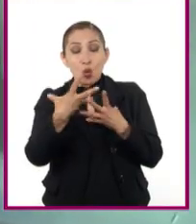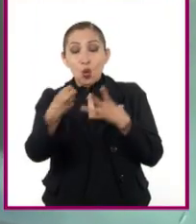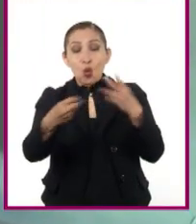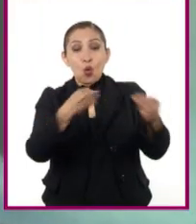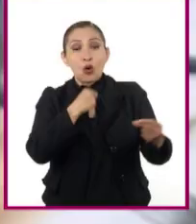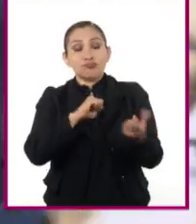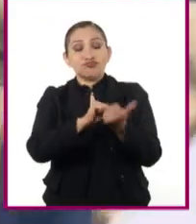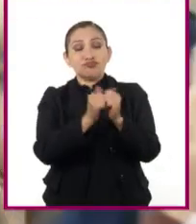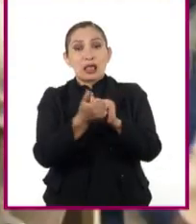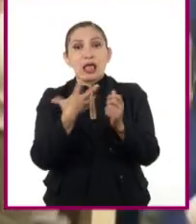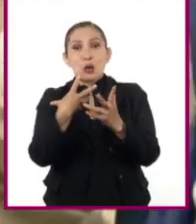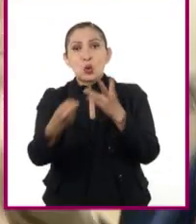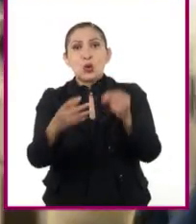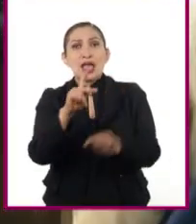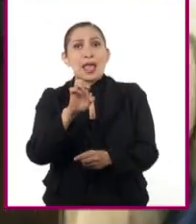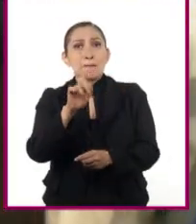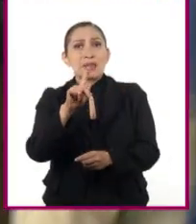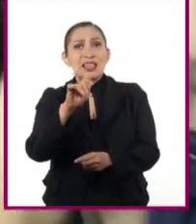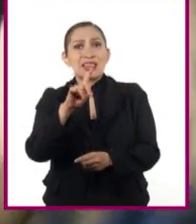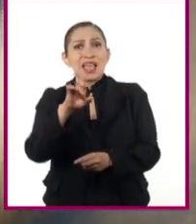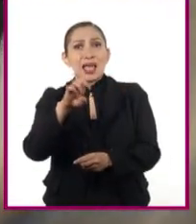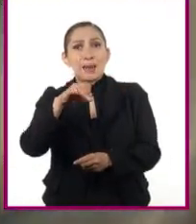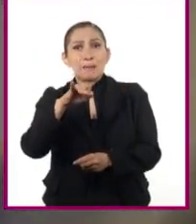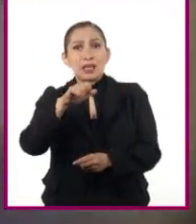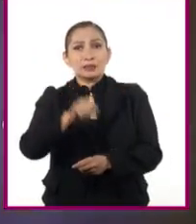propagan hasta convertirse en epidemias.